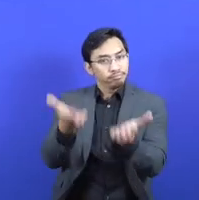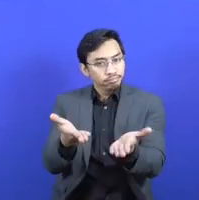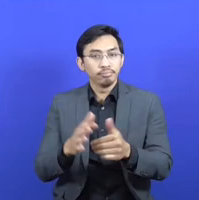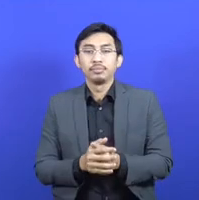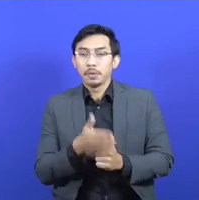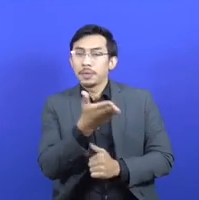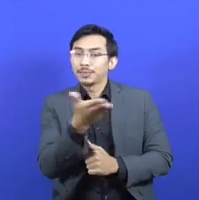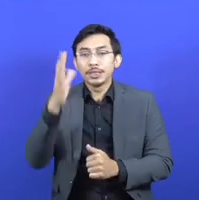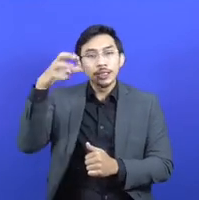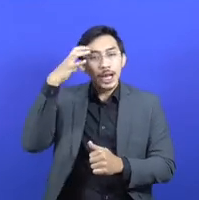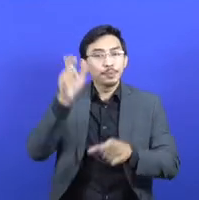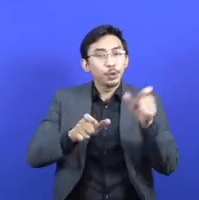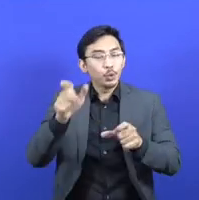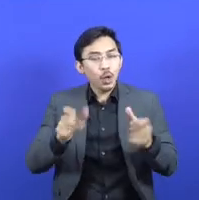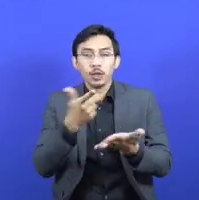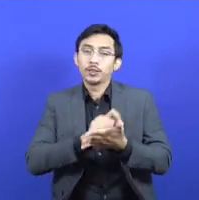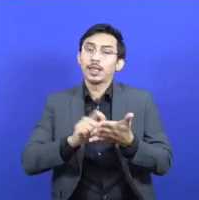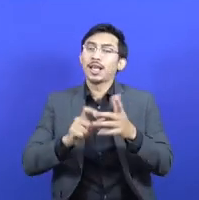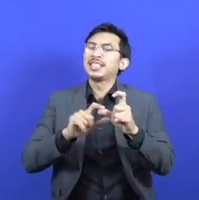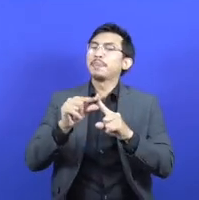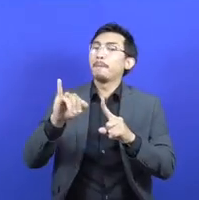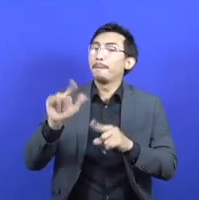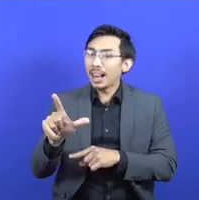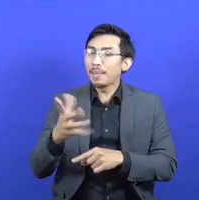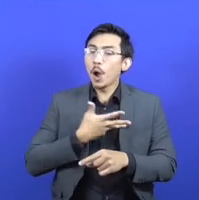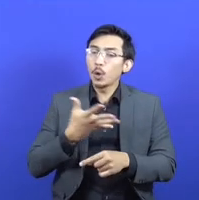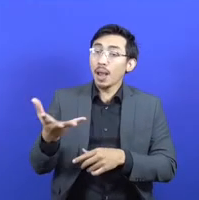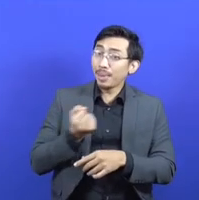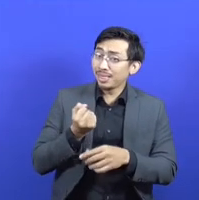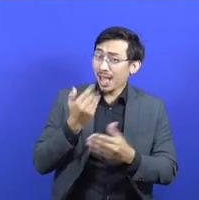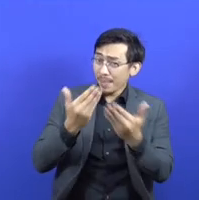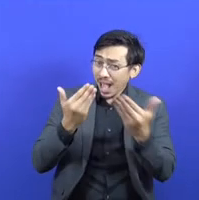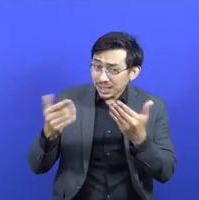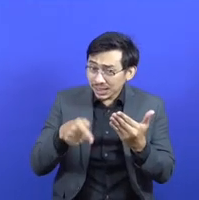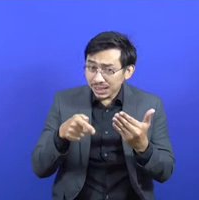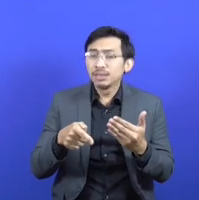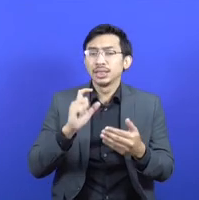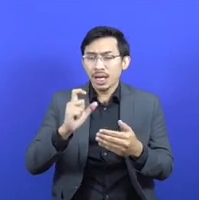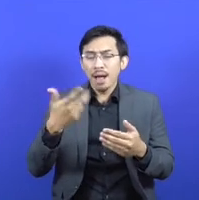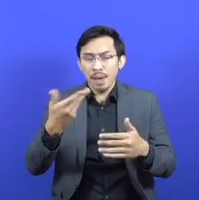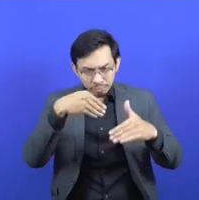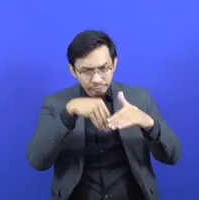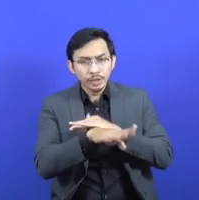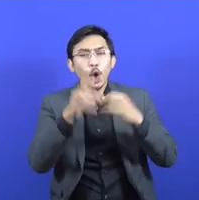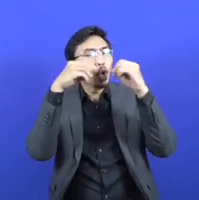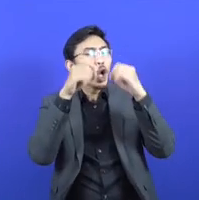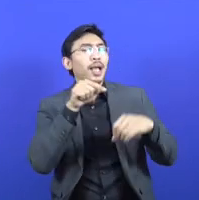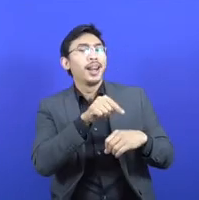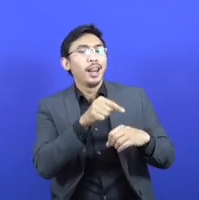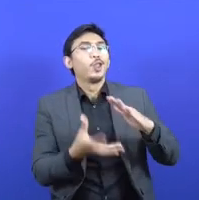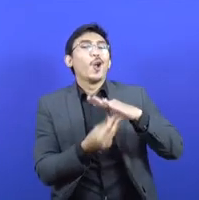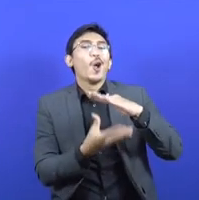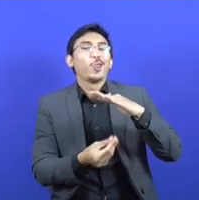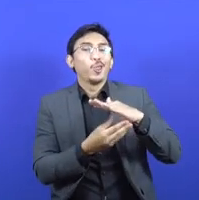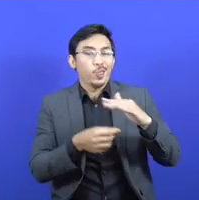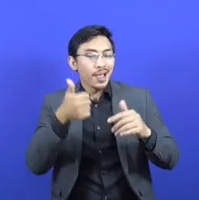disediakan pemerintah di masing-masing dinas kependudukan dan catatan sipil. Untuk mendapatkan aplikasi adalah dengan cara akses Google